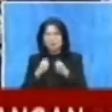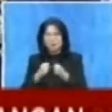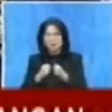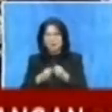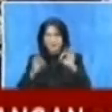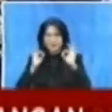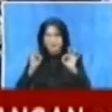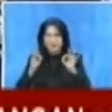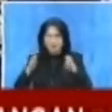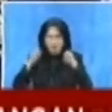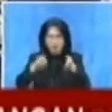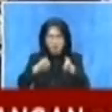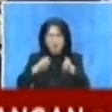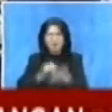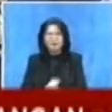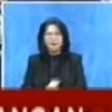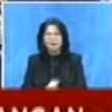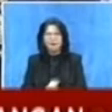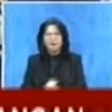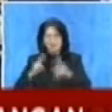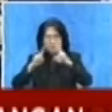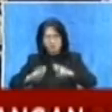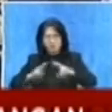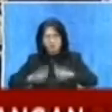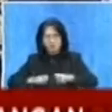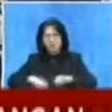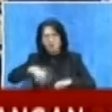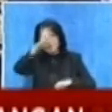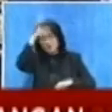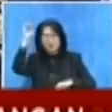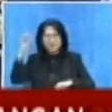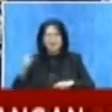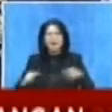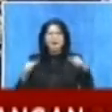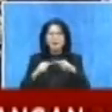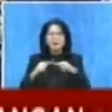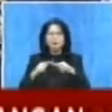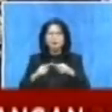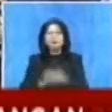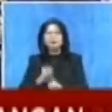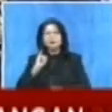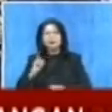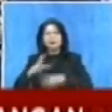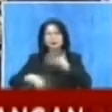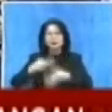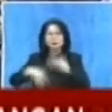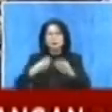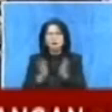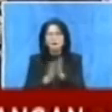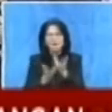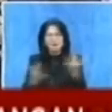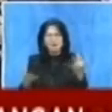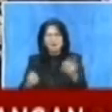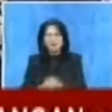pengembangan riset, terapan, dan inovasi yang tersambung dengan industri dan masyarakat, program